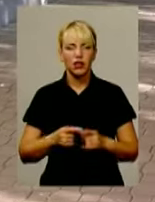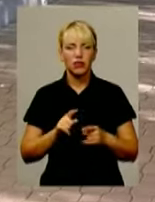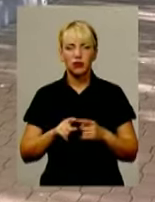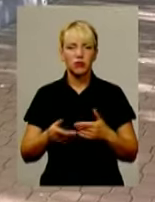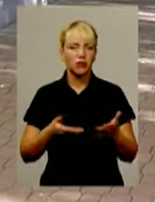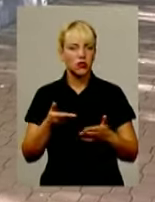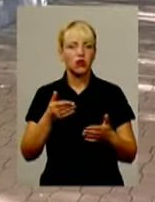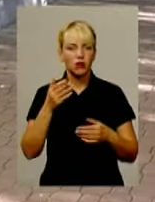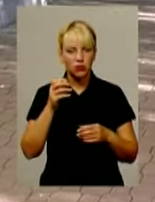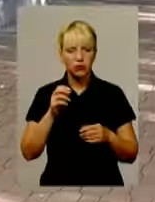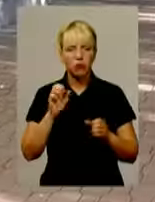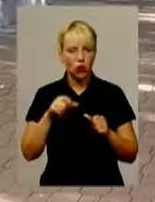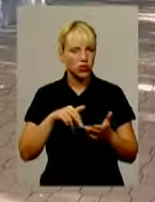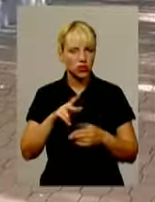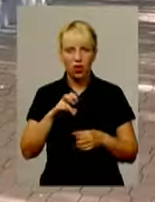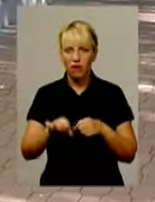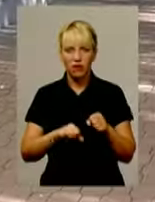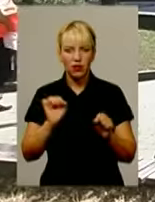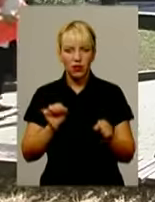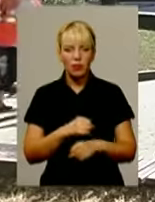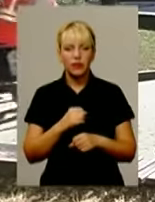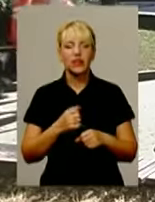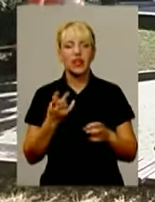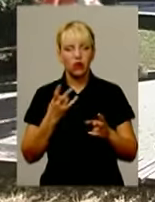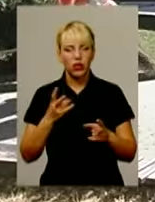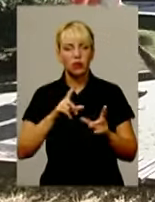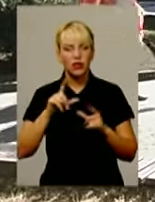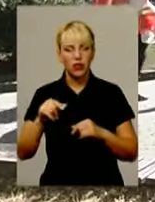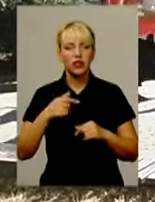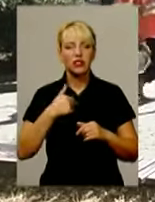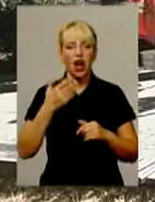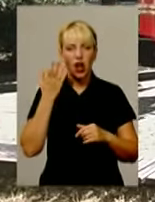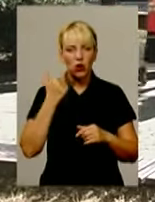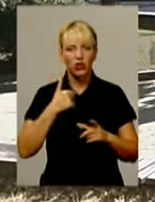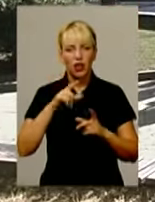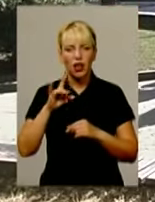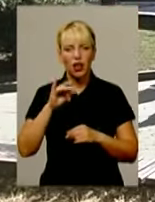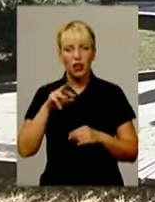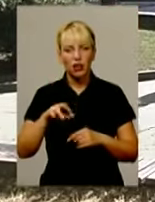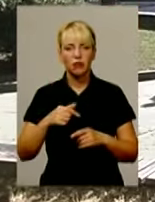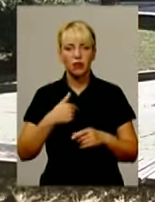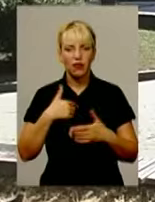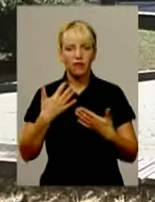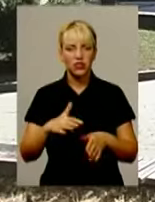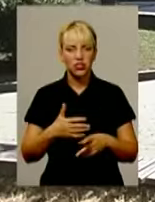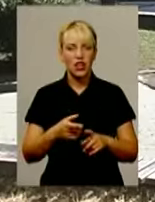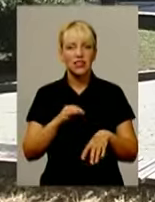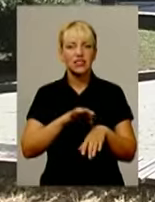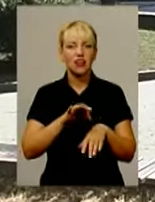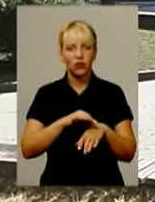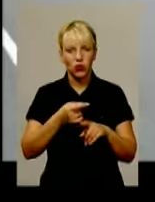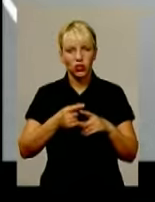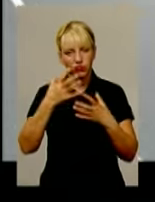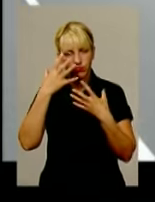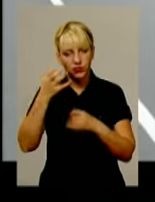вийдеш на велосипеді, а їхати треба. Після тієї мандрівки до Риму я зрозумів, що я є вже, можна сказати, від веломандрівок залежний. І без них жити